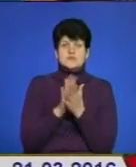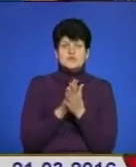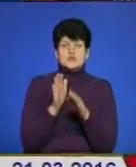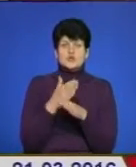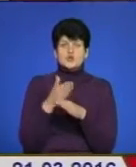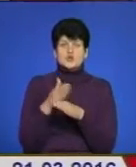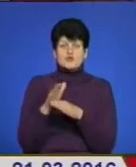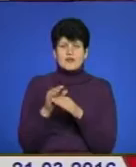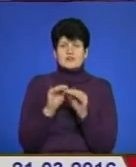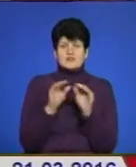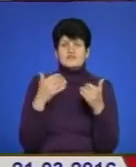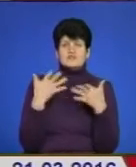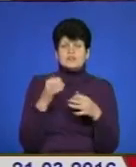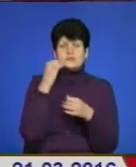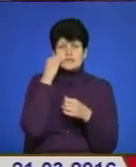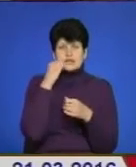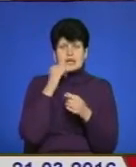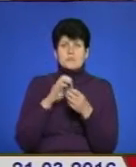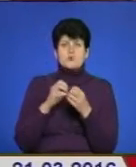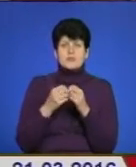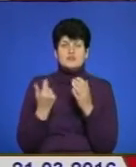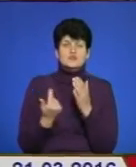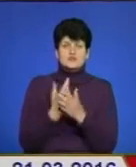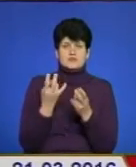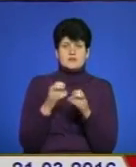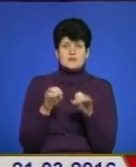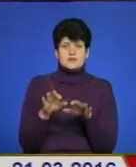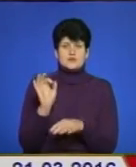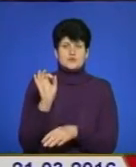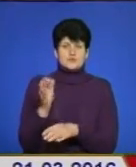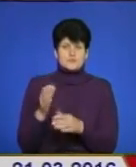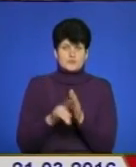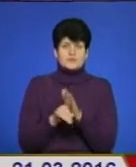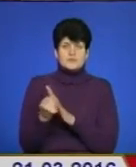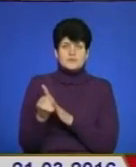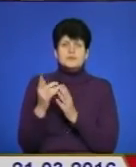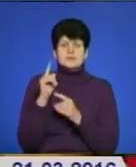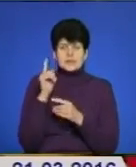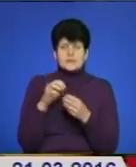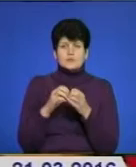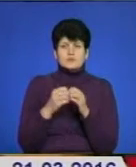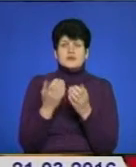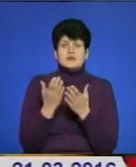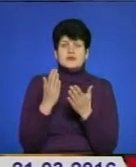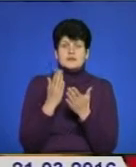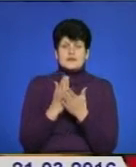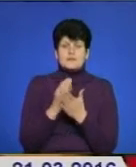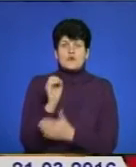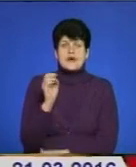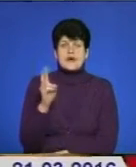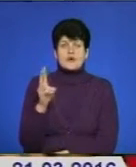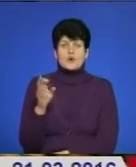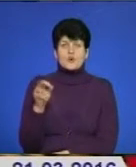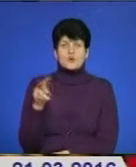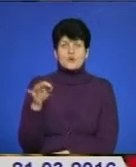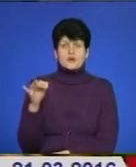лінії вже застаріло, і проблему знову треба вирішувати з нуля. Ми знаємо проблему, яка на сьогоднішній день створена по екології в